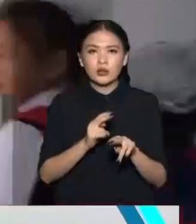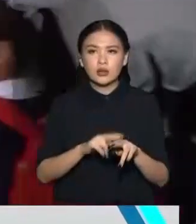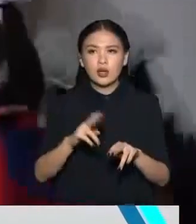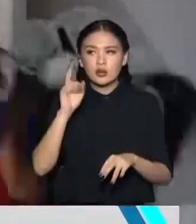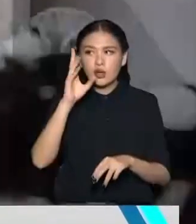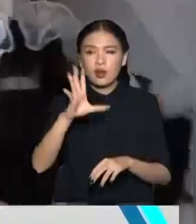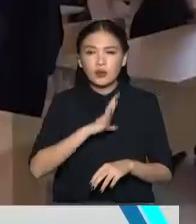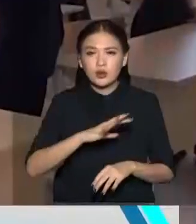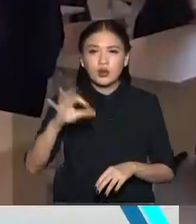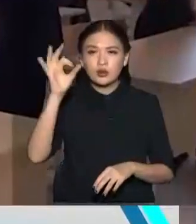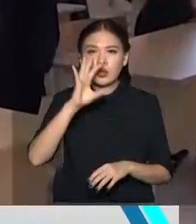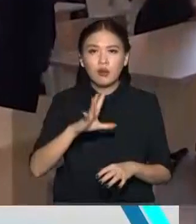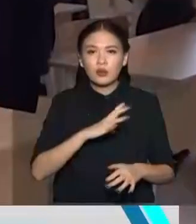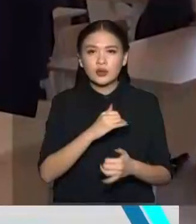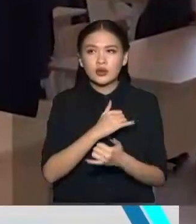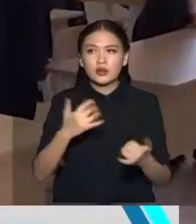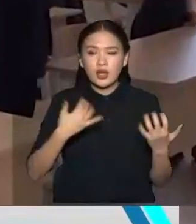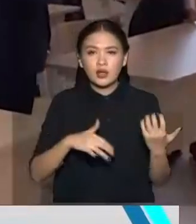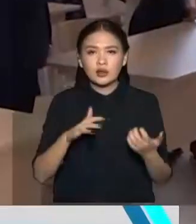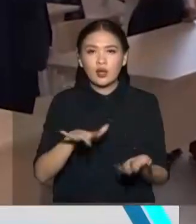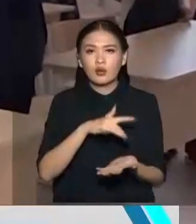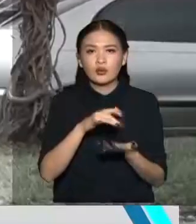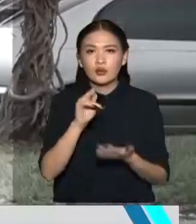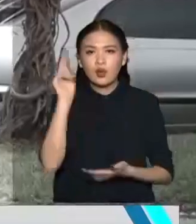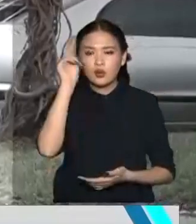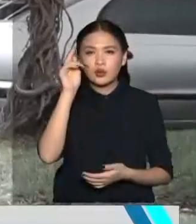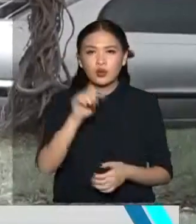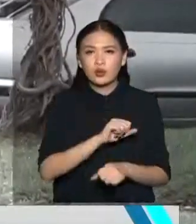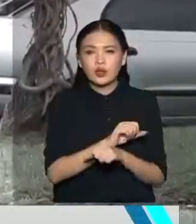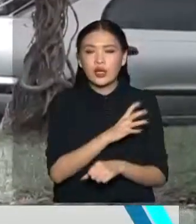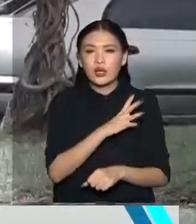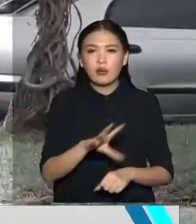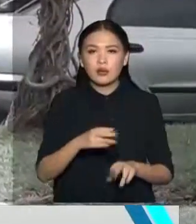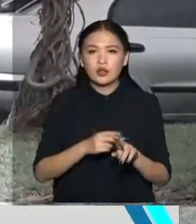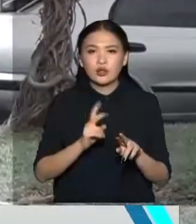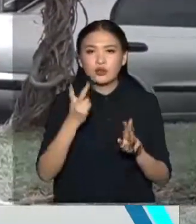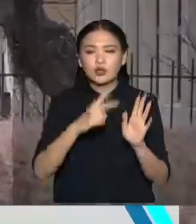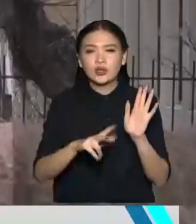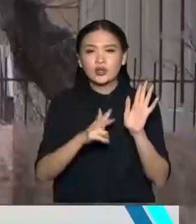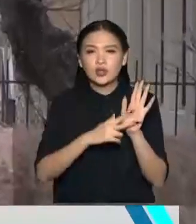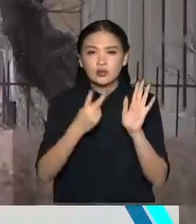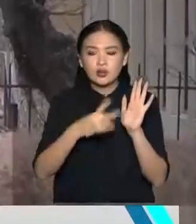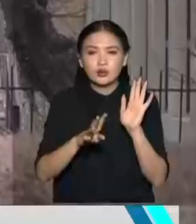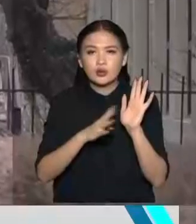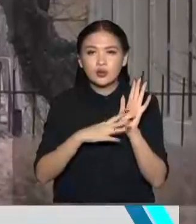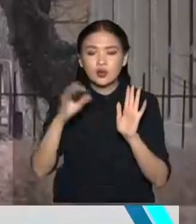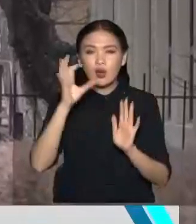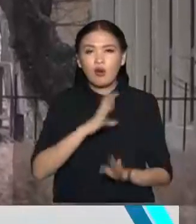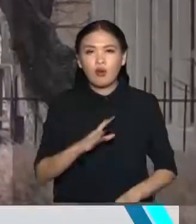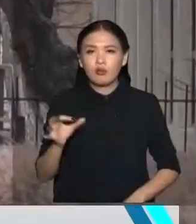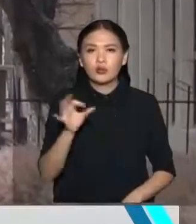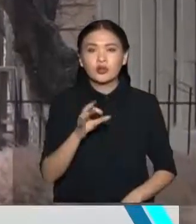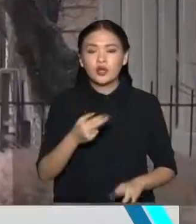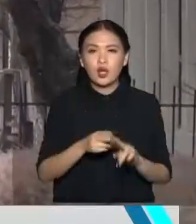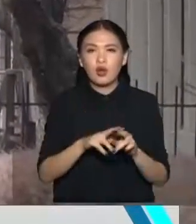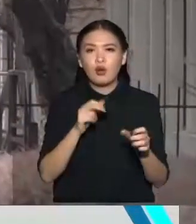тосын мінезіне қарамастан Тараздағы мектептерде сабақ тоқтатылған жоқ. Ал Қарашаның 28-нен 29-ына қараған тәулікте облыс аумағында 15